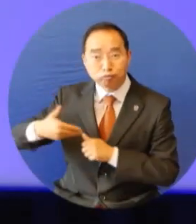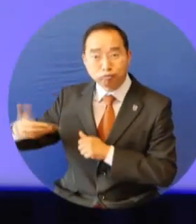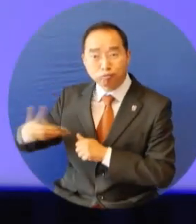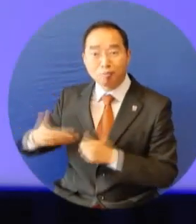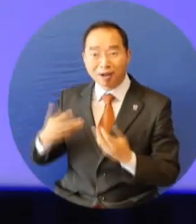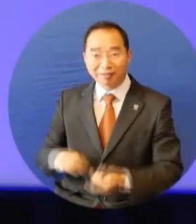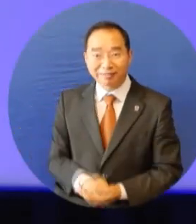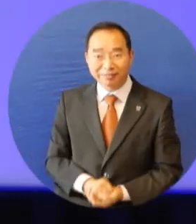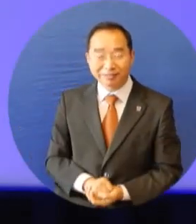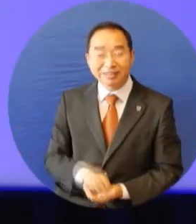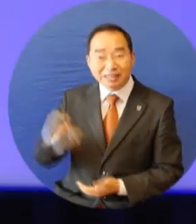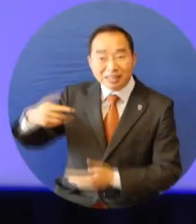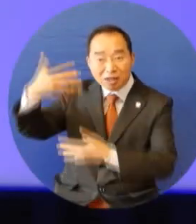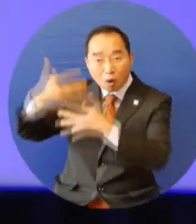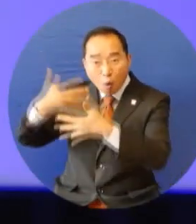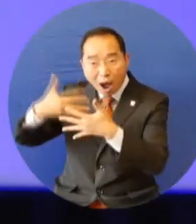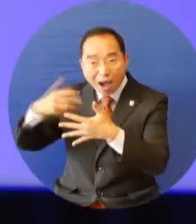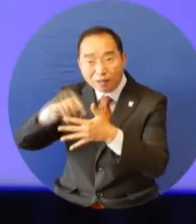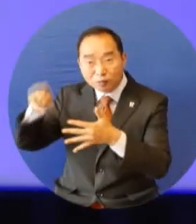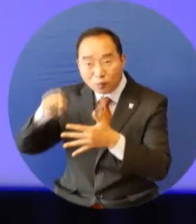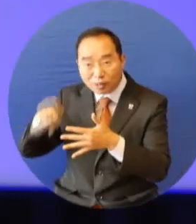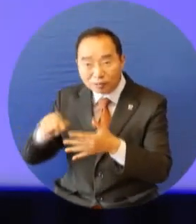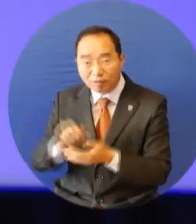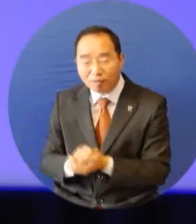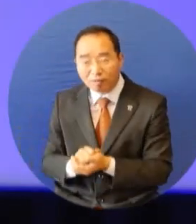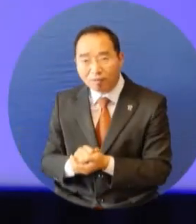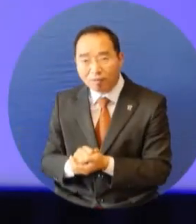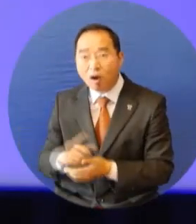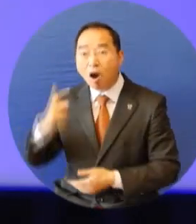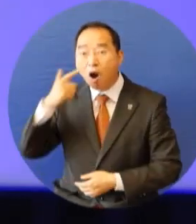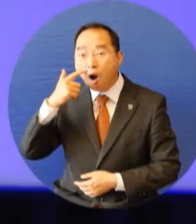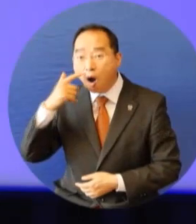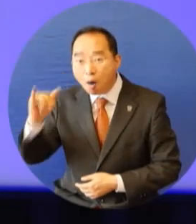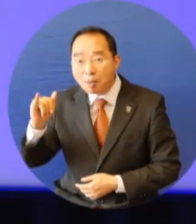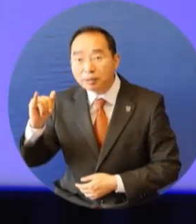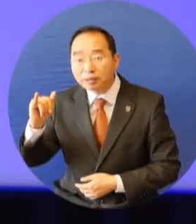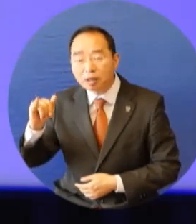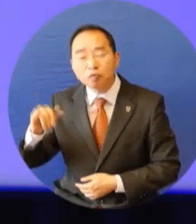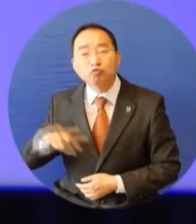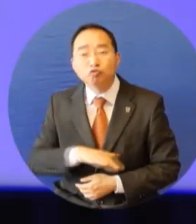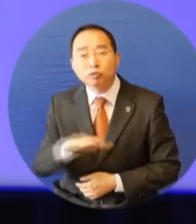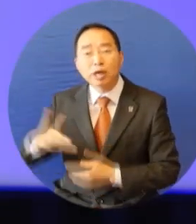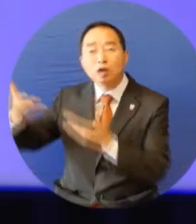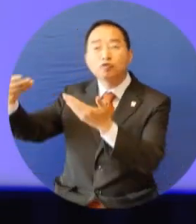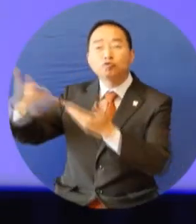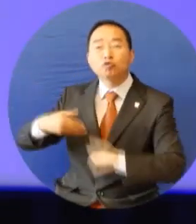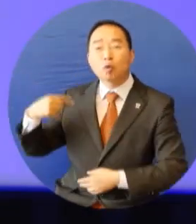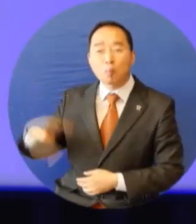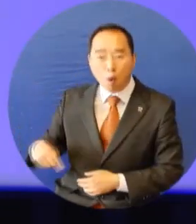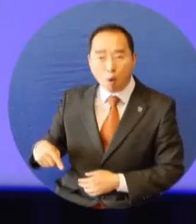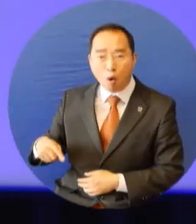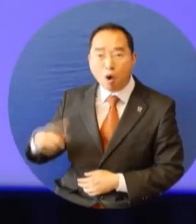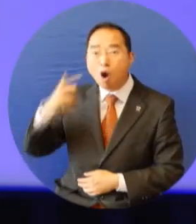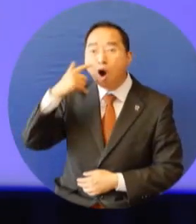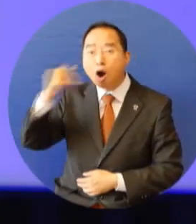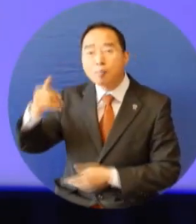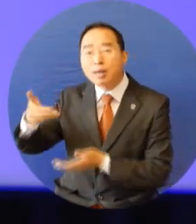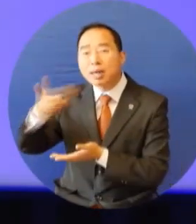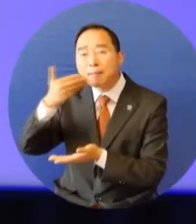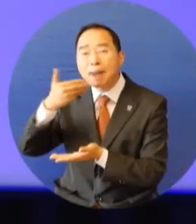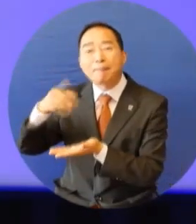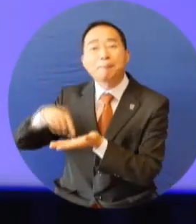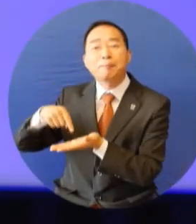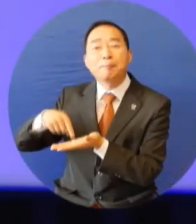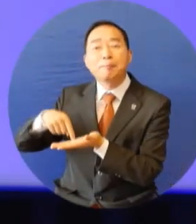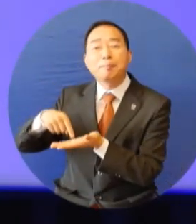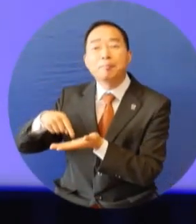나는 그 이 영화에서 그 어머니가 우리에게 무엇을 줬고 또 어머니의 밥은 무엇인가